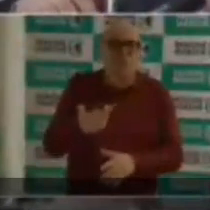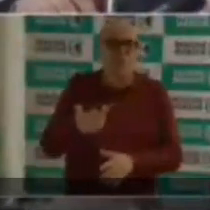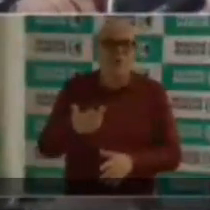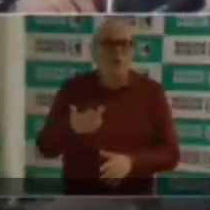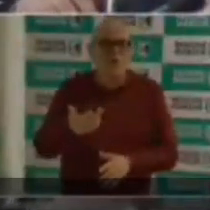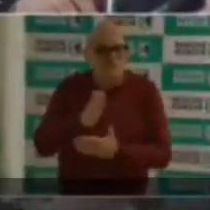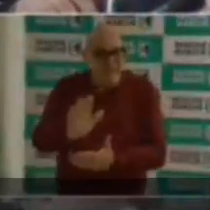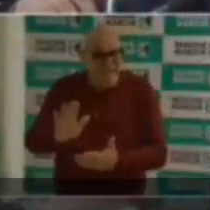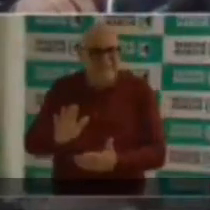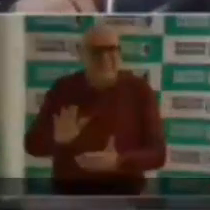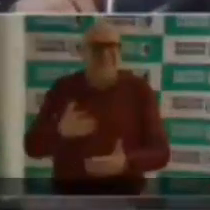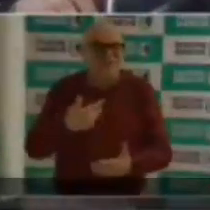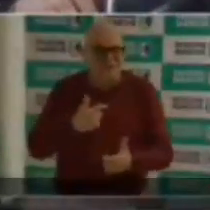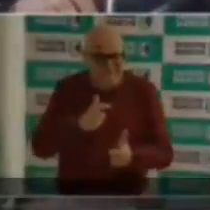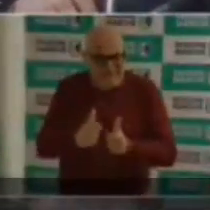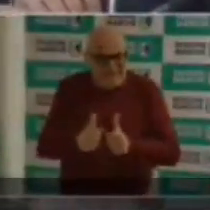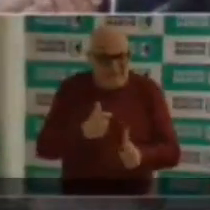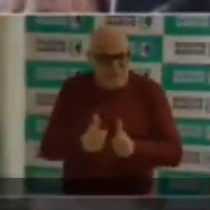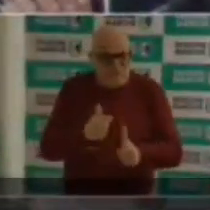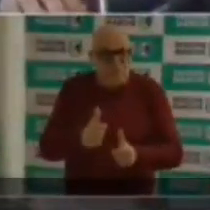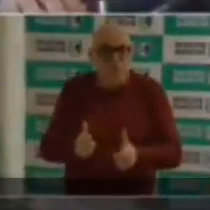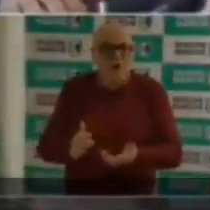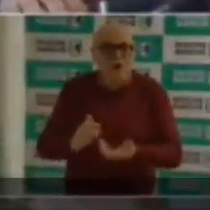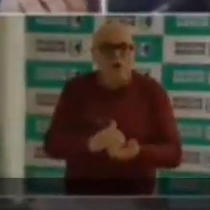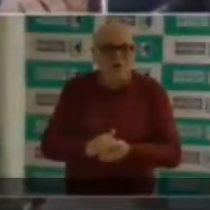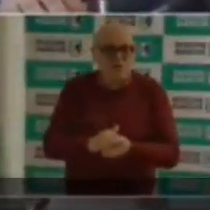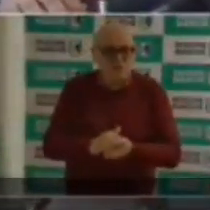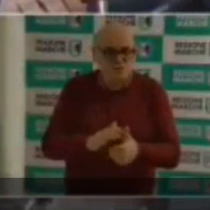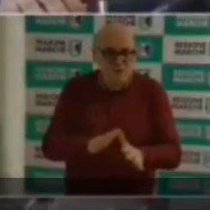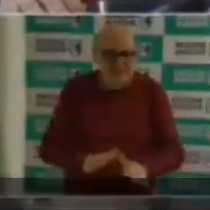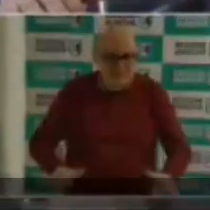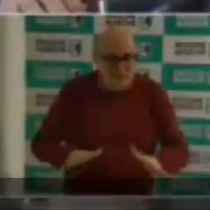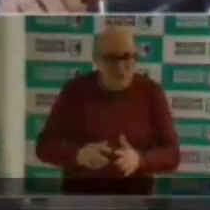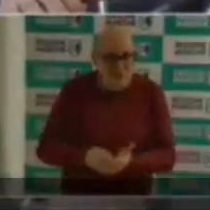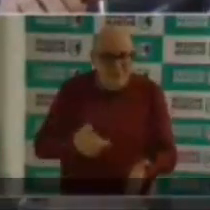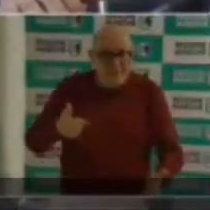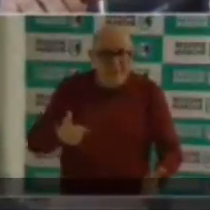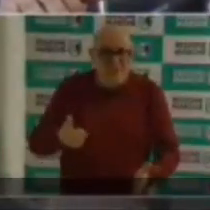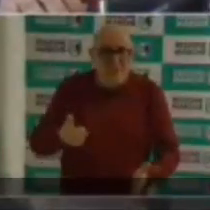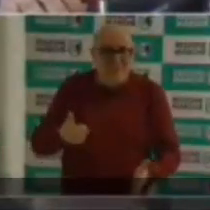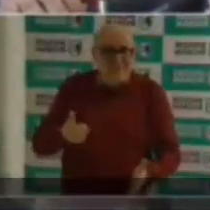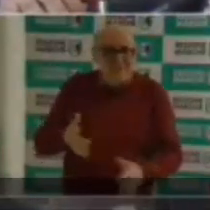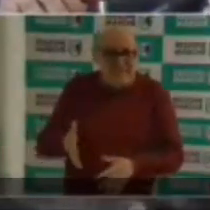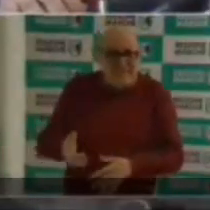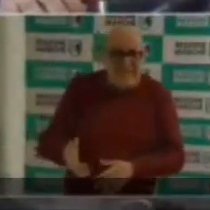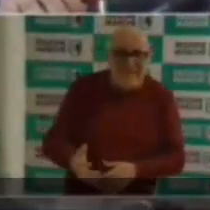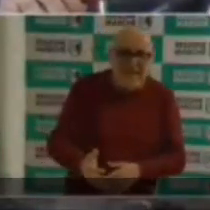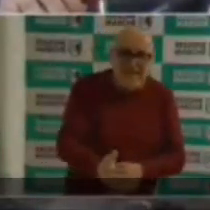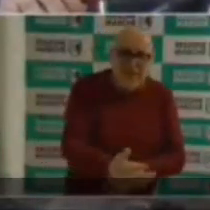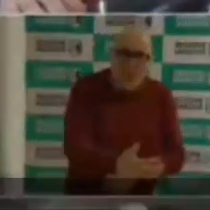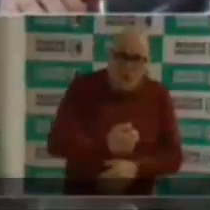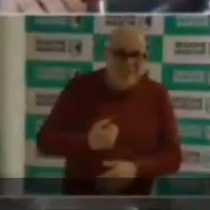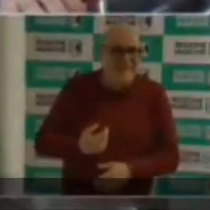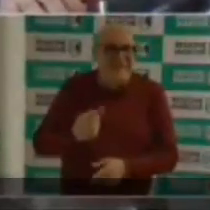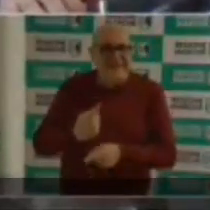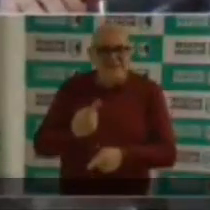le associazioni del territorio perché è importante raccogliere le esigenze della comunità, in questo